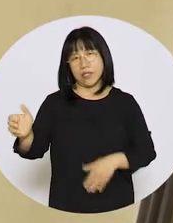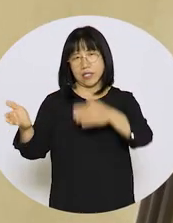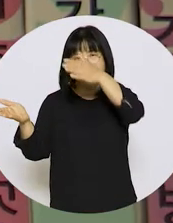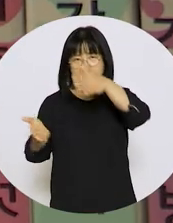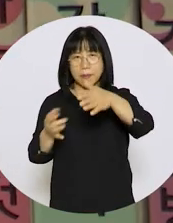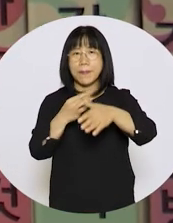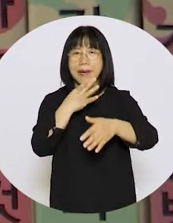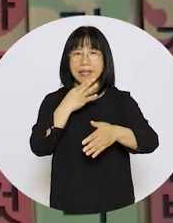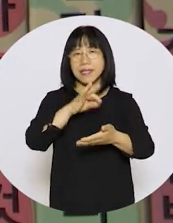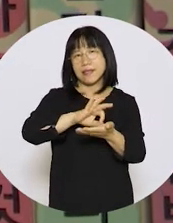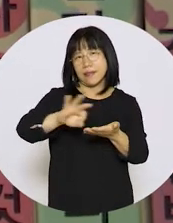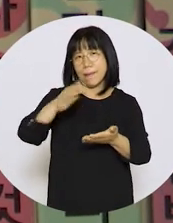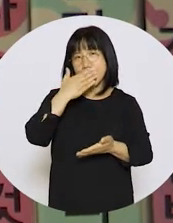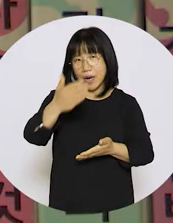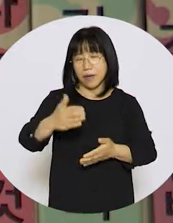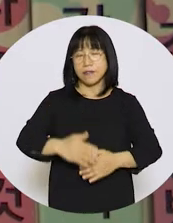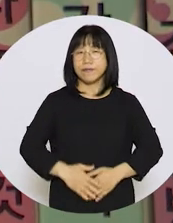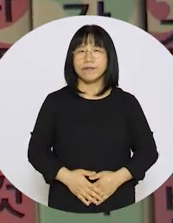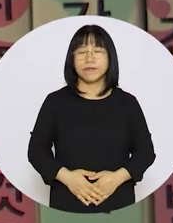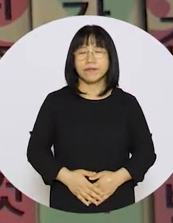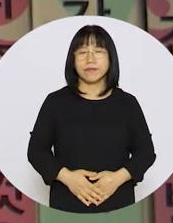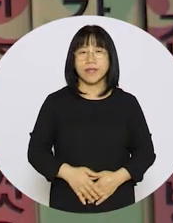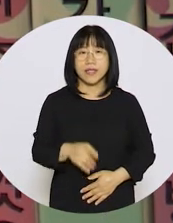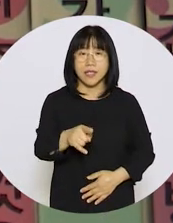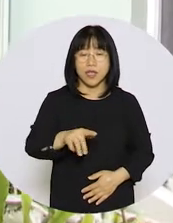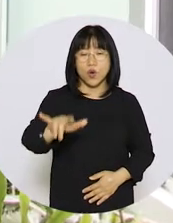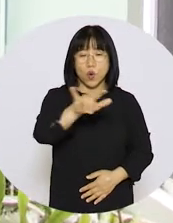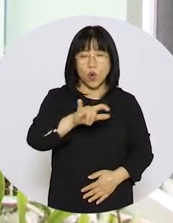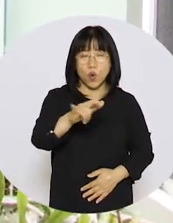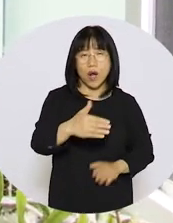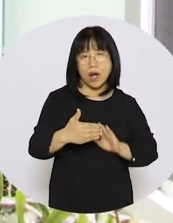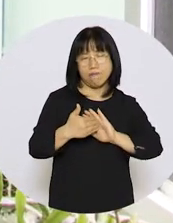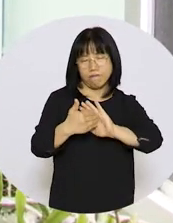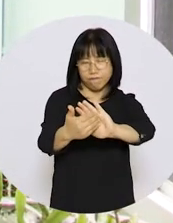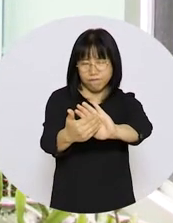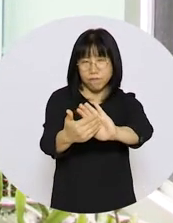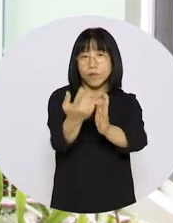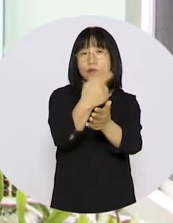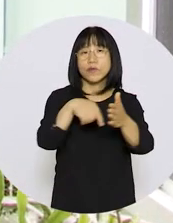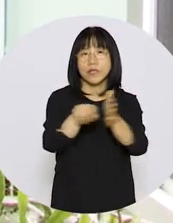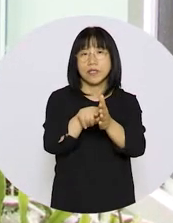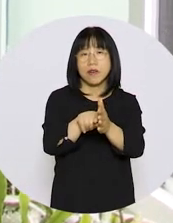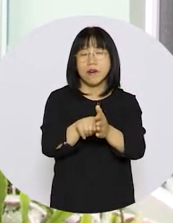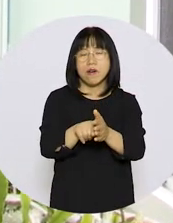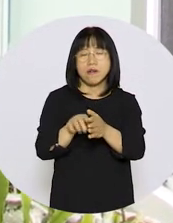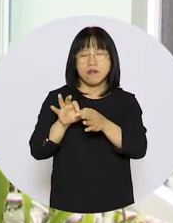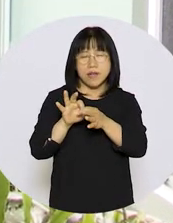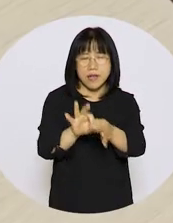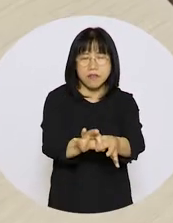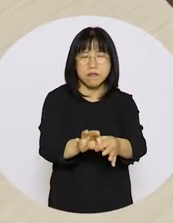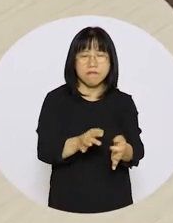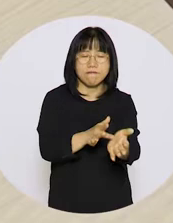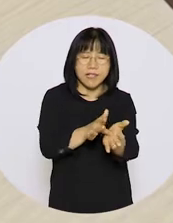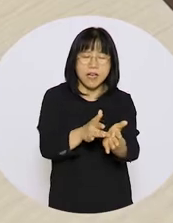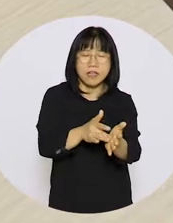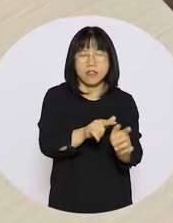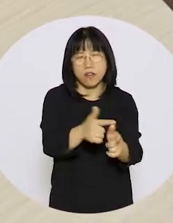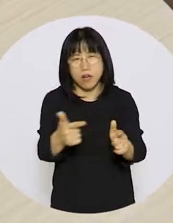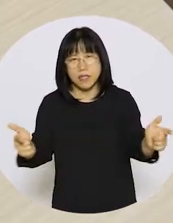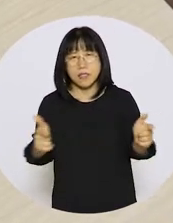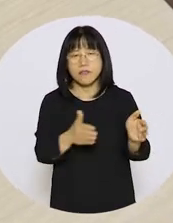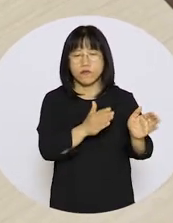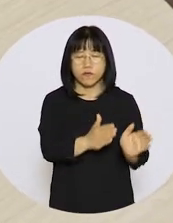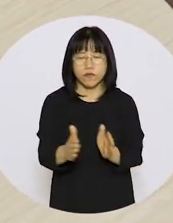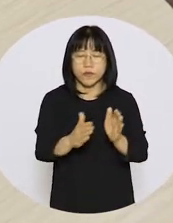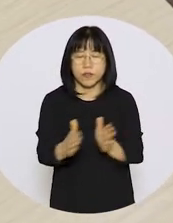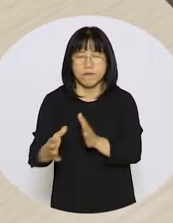제한됩니다. 강서구는 운영 재개에 따른 코로나19 감염 위험을 방지하기 위해 방역 소독과 방역 물품 비치